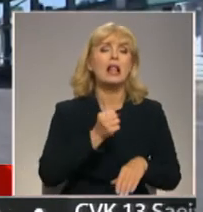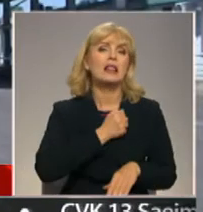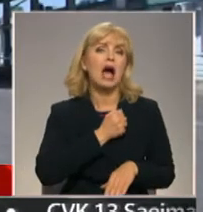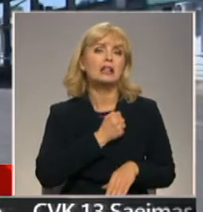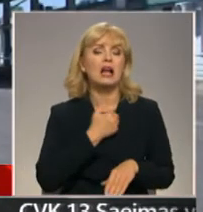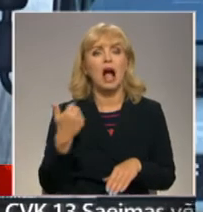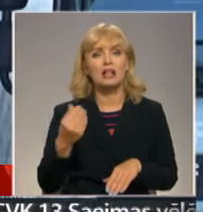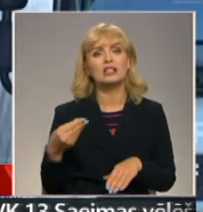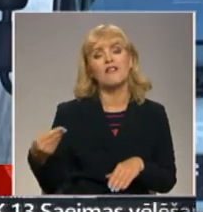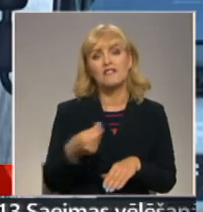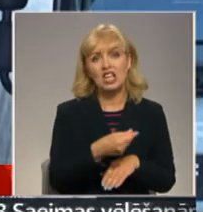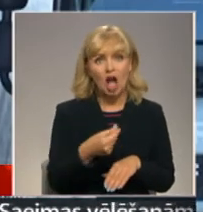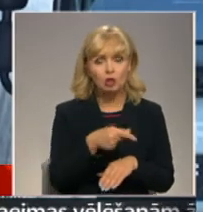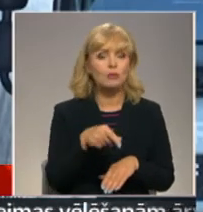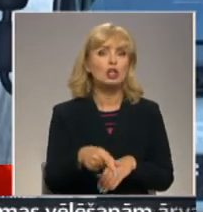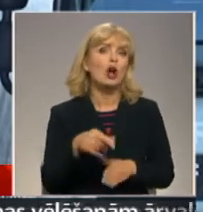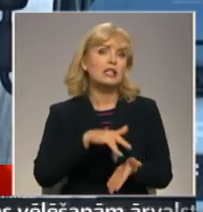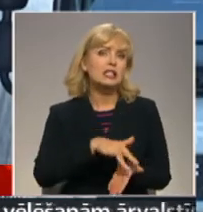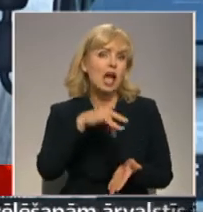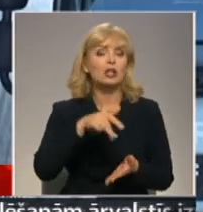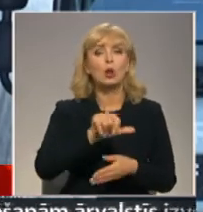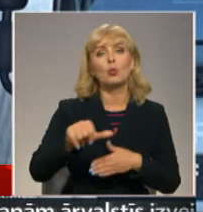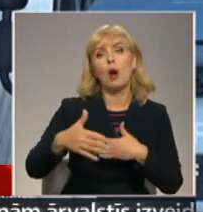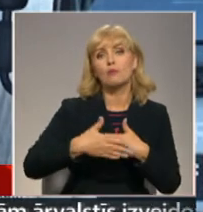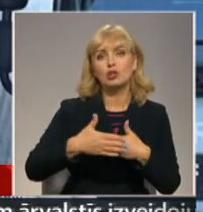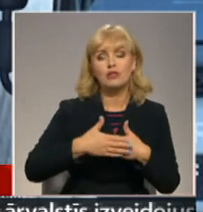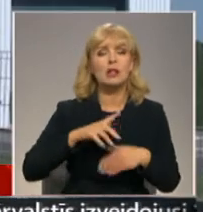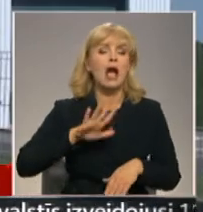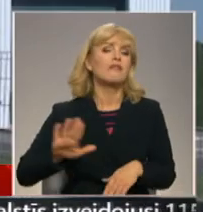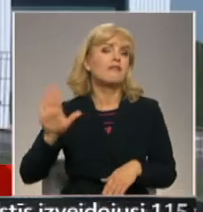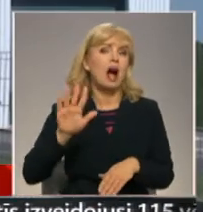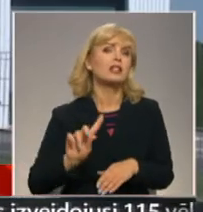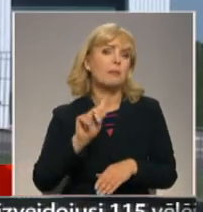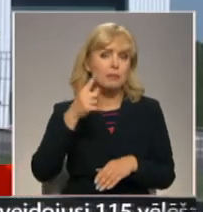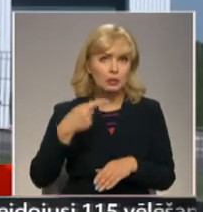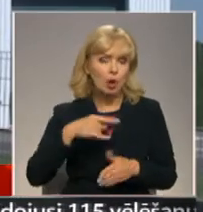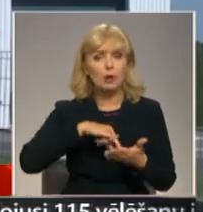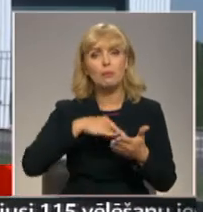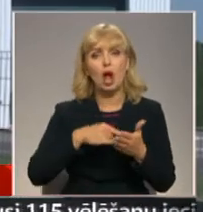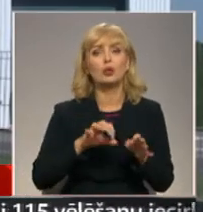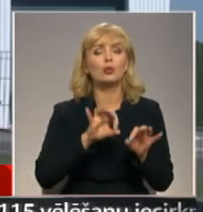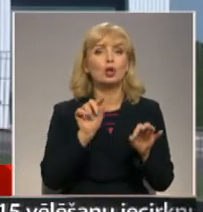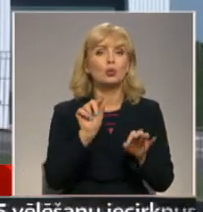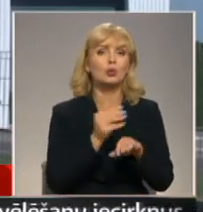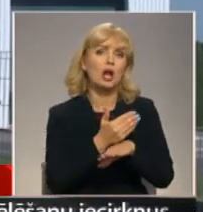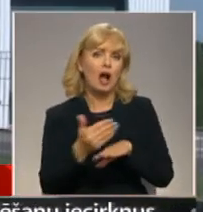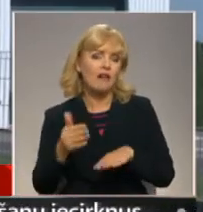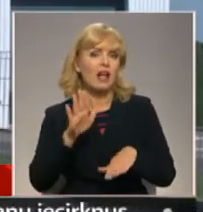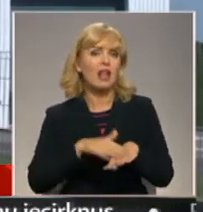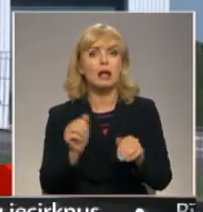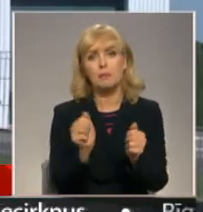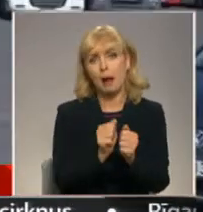programmas finansējums. Šāda veida centrs robežas tūmā būs valstī pirmais, tāpēc projektu uzsākšanu nedaudz kavē birokrātiska